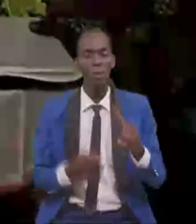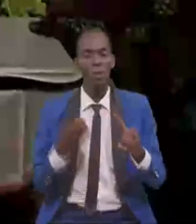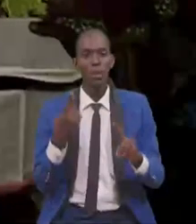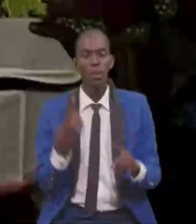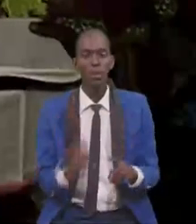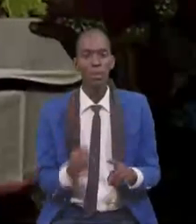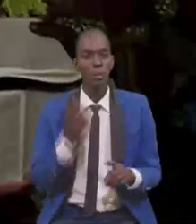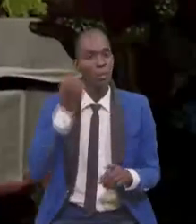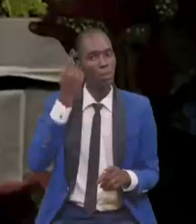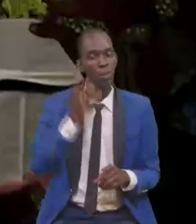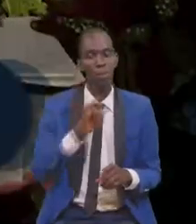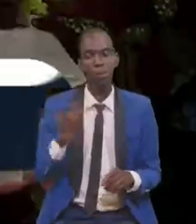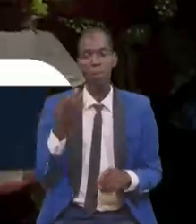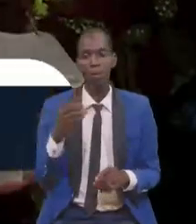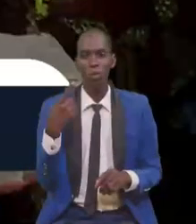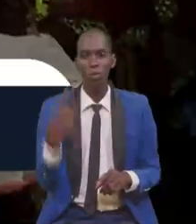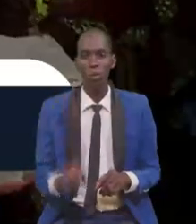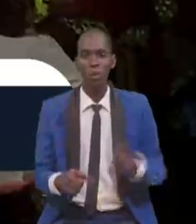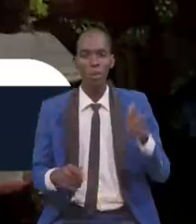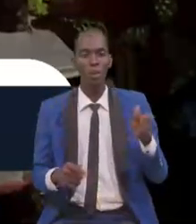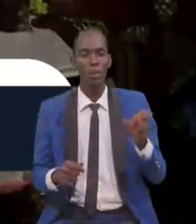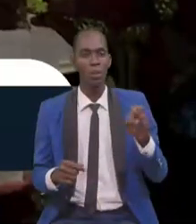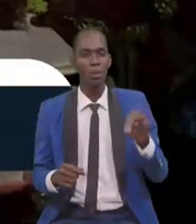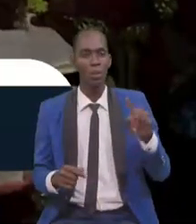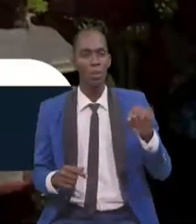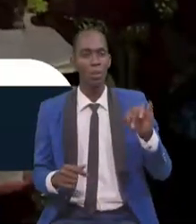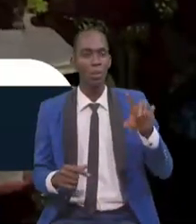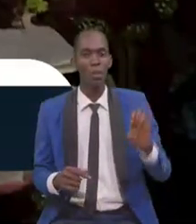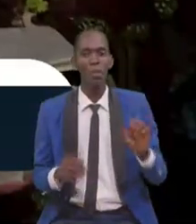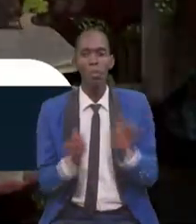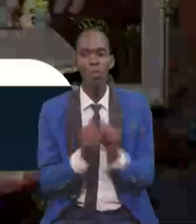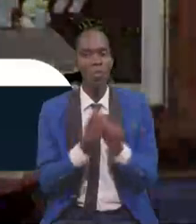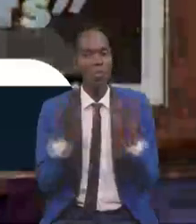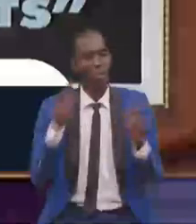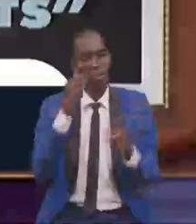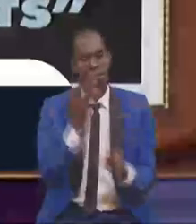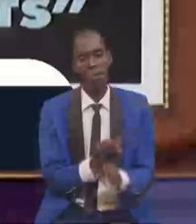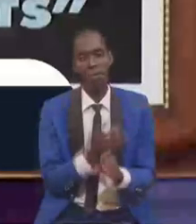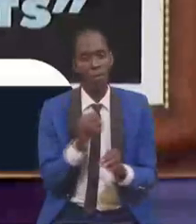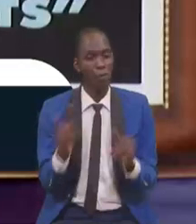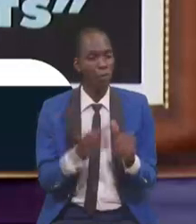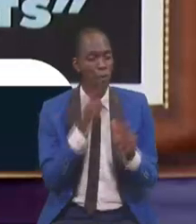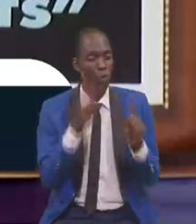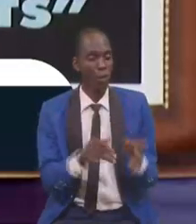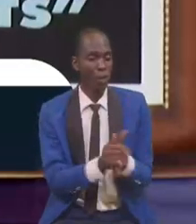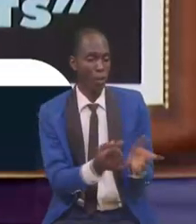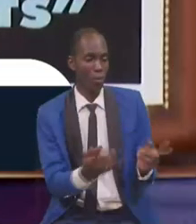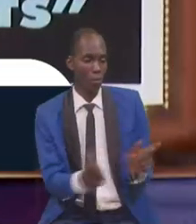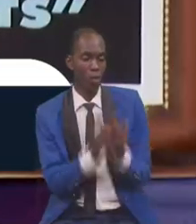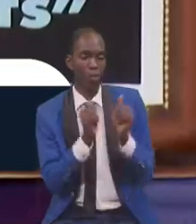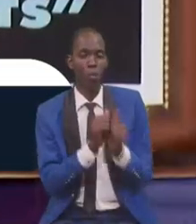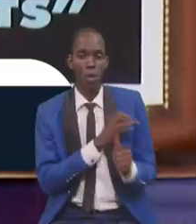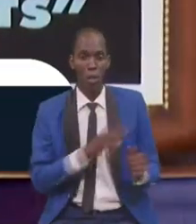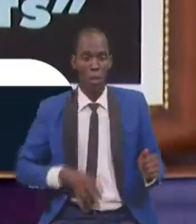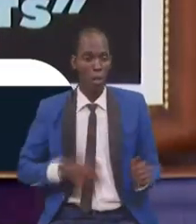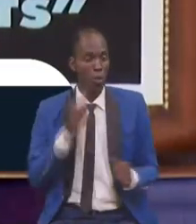Premier point, la persévérance d'une païenne avec une grande foi. La première personne qui est venue à Christ,